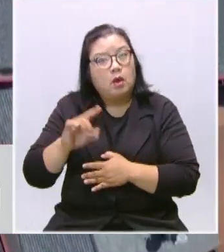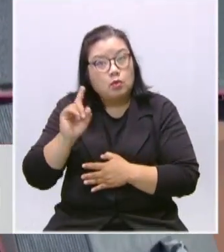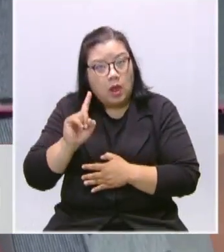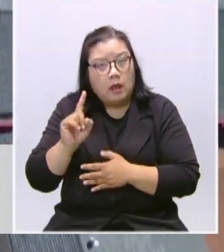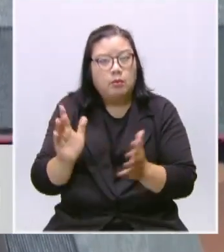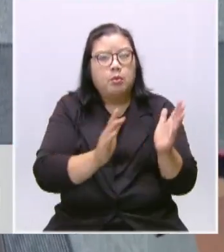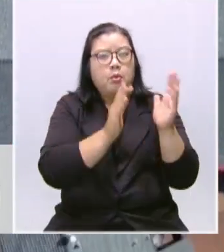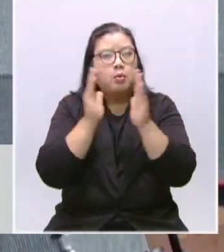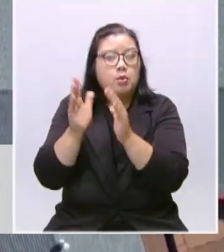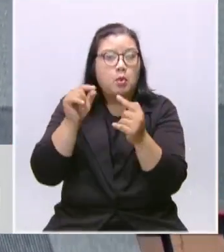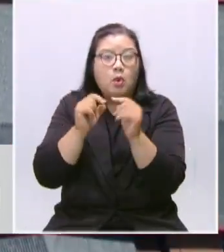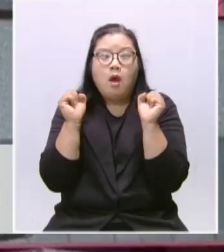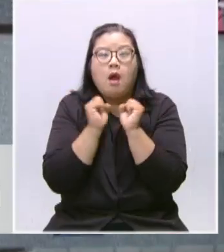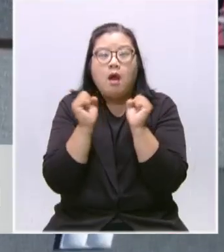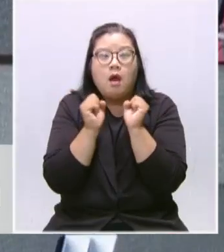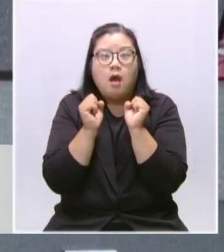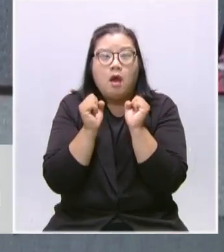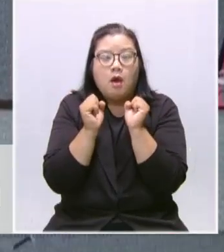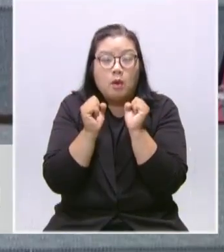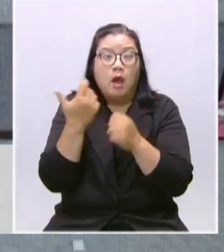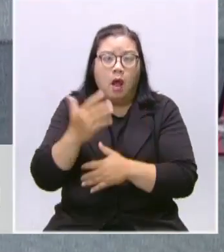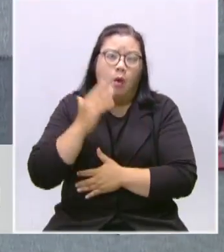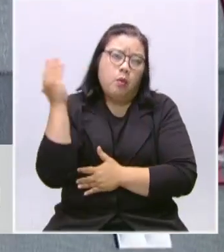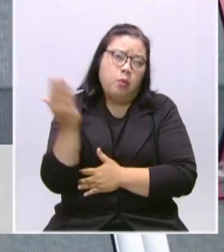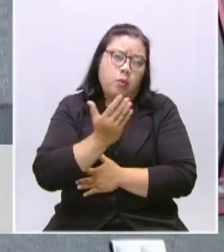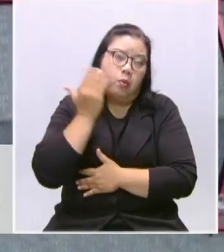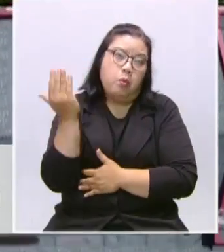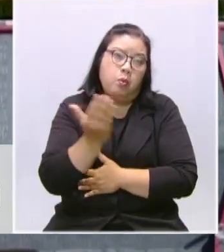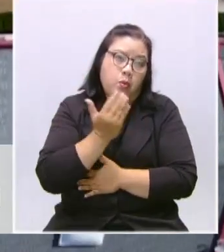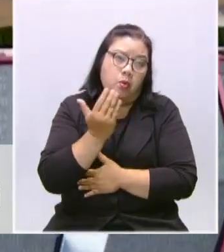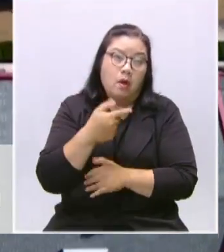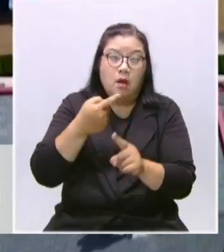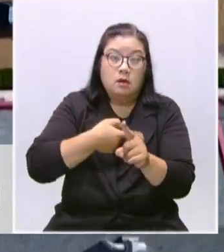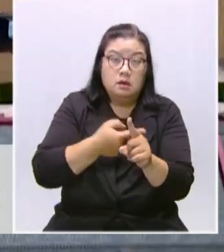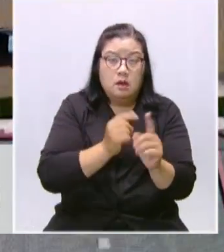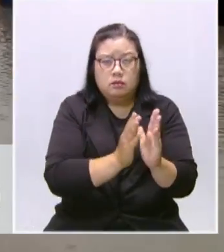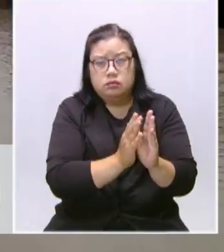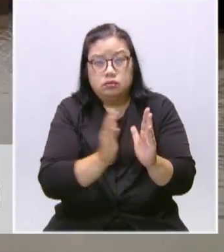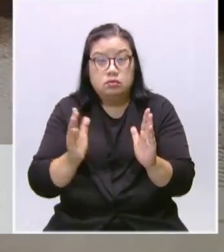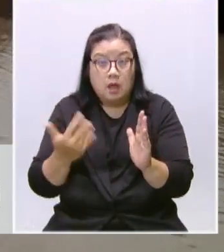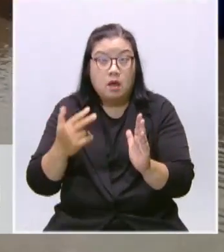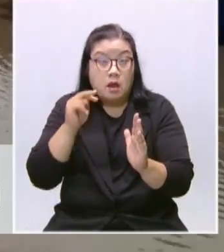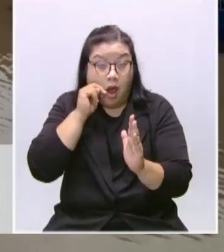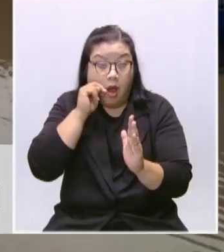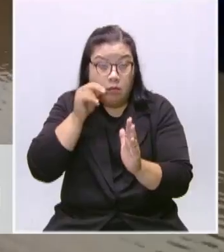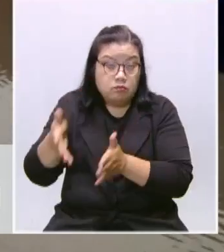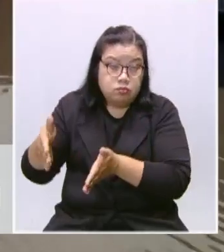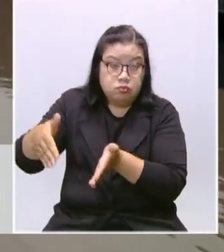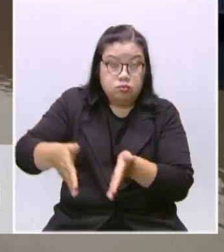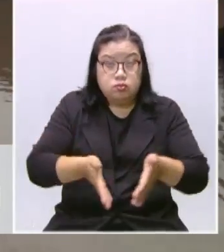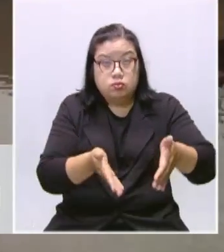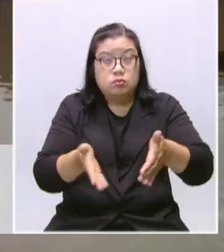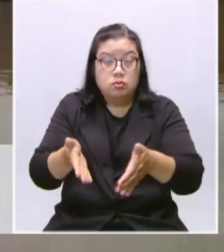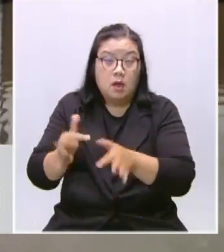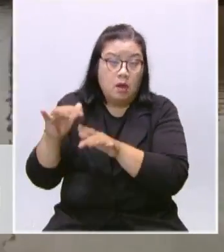ายุดุดูหนาวหายรณลอรัรหลมรดนี้ตงแต่ก่อนปรีใหม่เปตนหมารวมถงปรากฏการแ่น้ำในชนบรรยากาที่เกิด